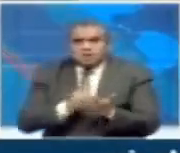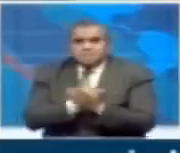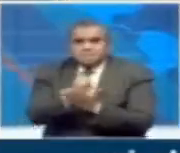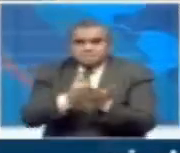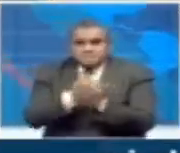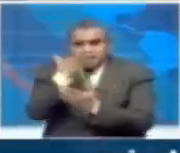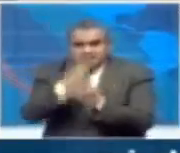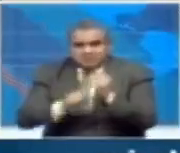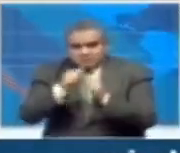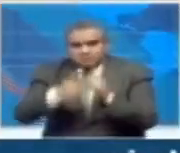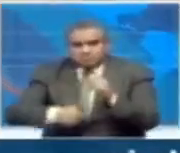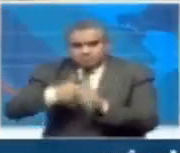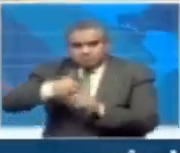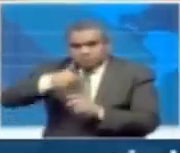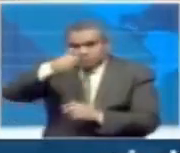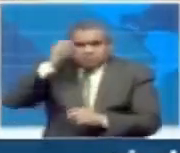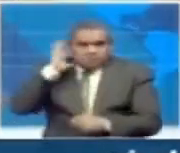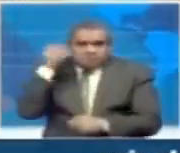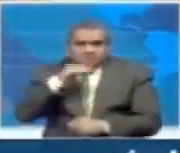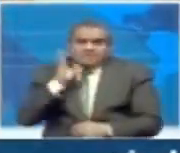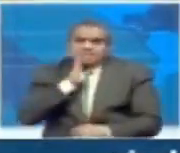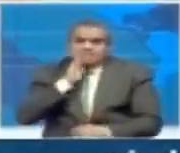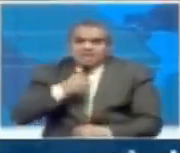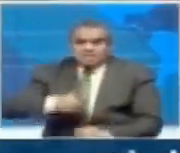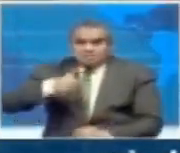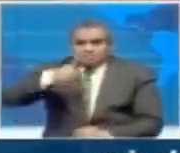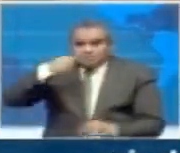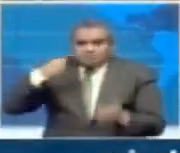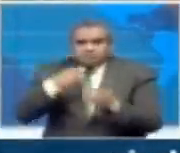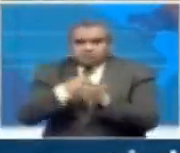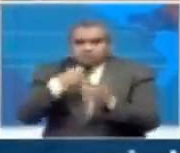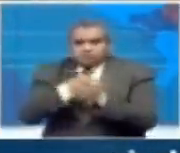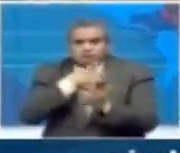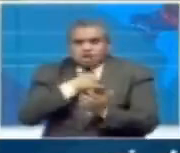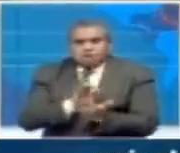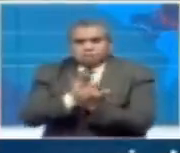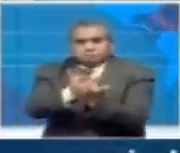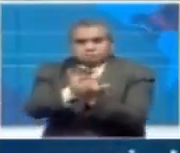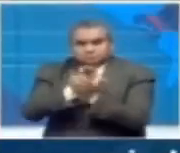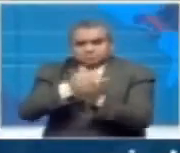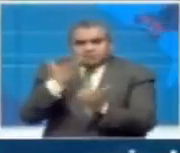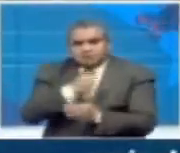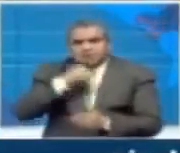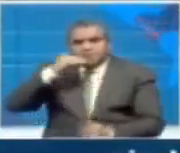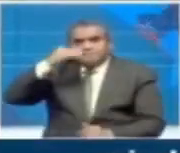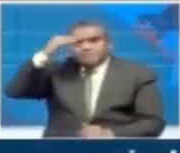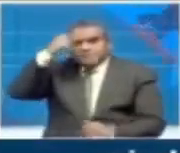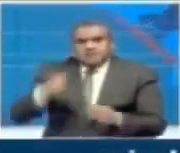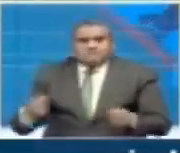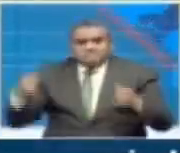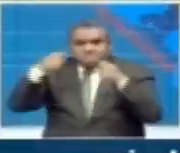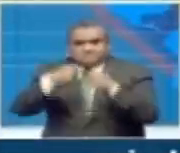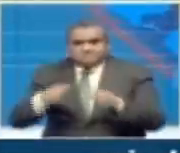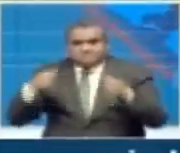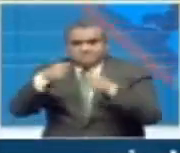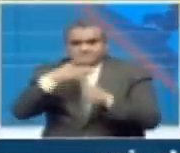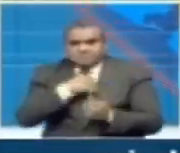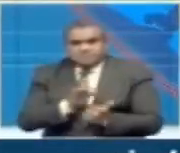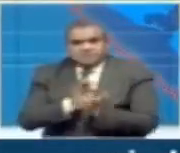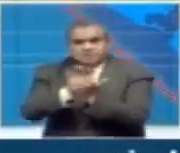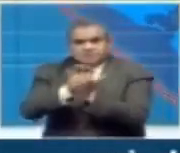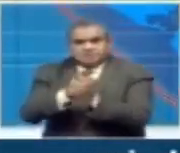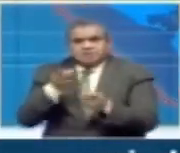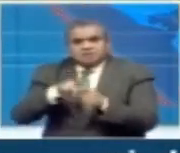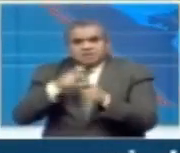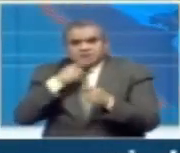أبناء الشهداء في مختلف المراحل الدراسية، وهو تكريم يدفعهم إلى مزيد من التفوق. التكريم ده بيحفزنا